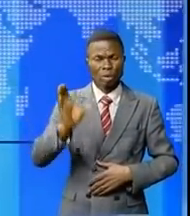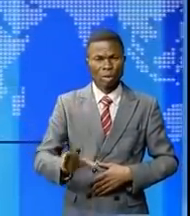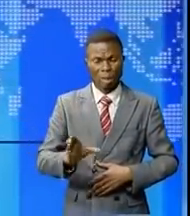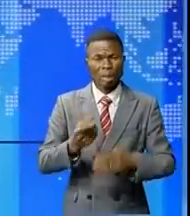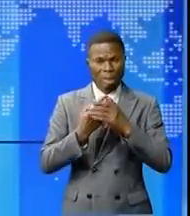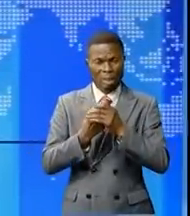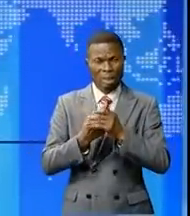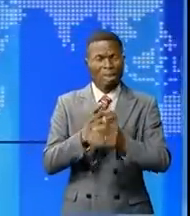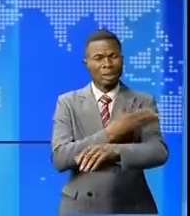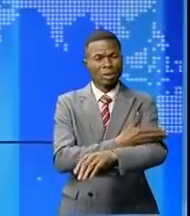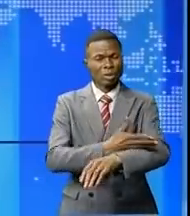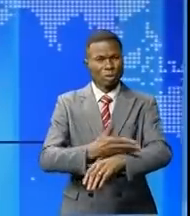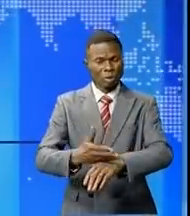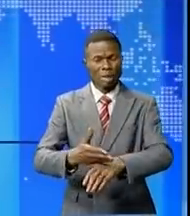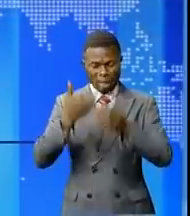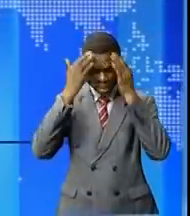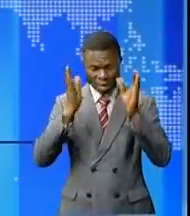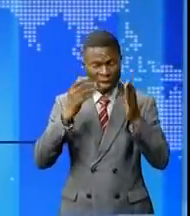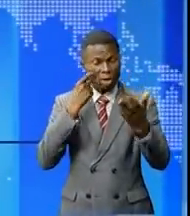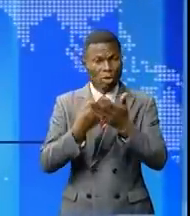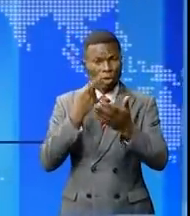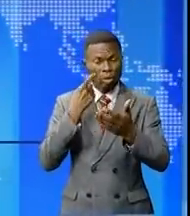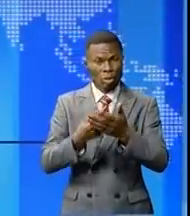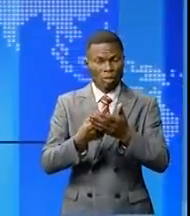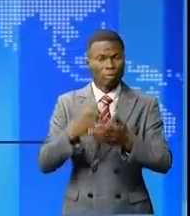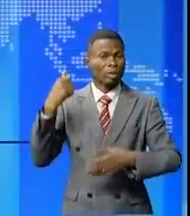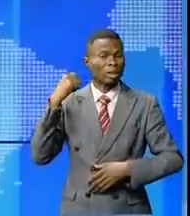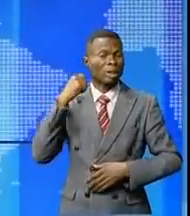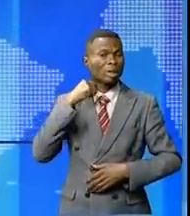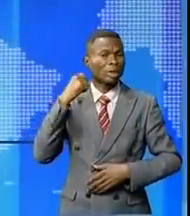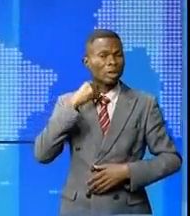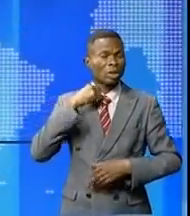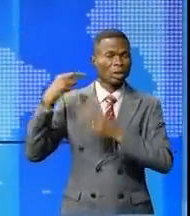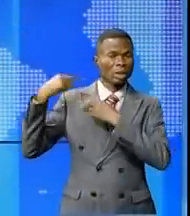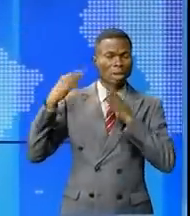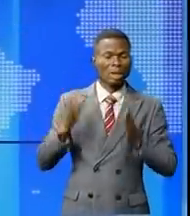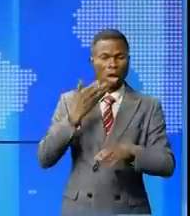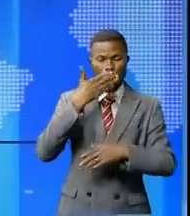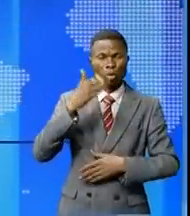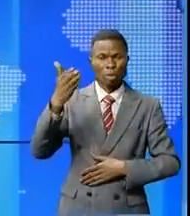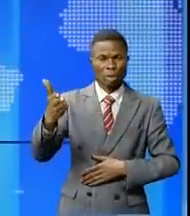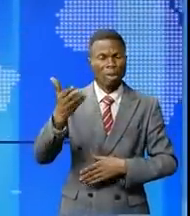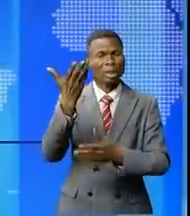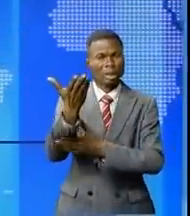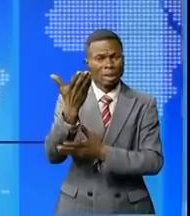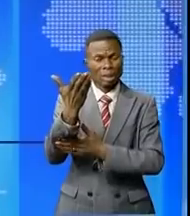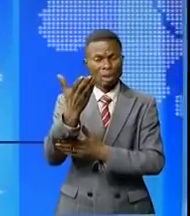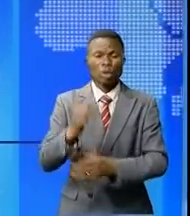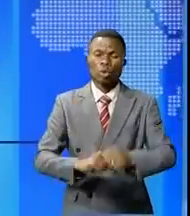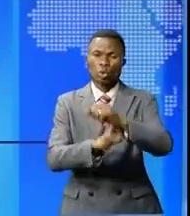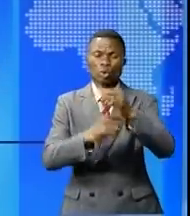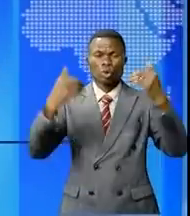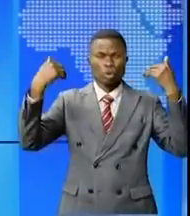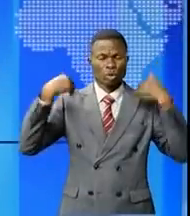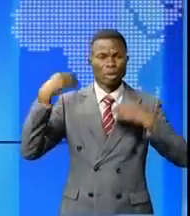état piteux ce constat a été fait par le médecin directeur de cette formation médicale qui demande l'intervention de l'autorité